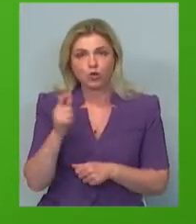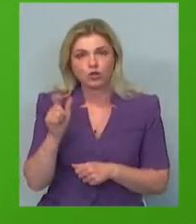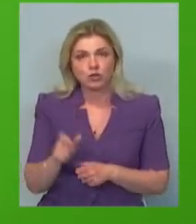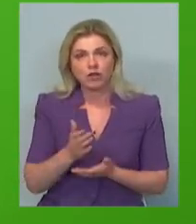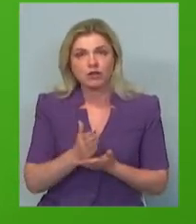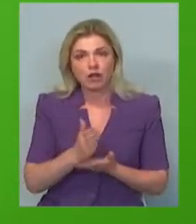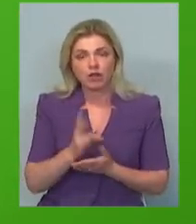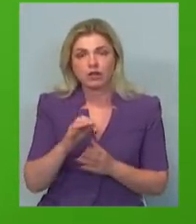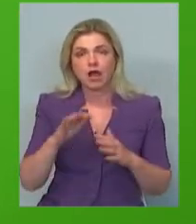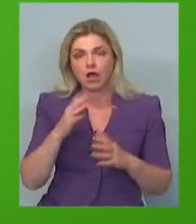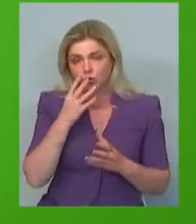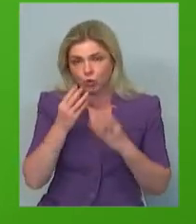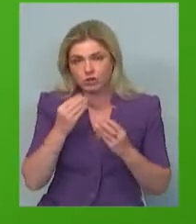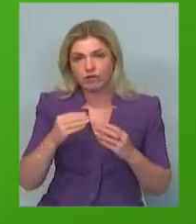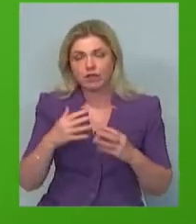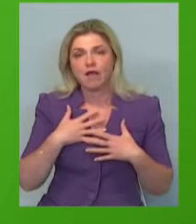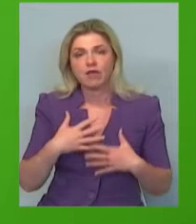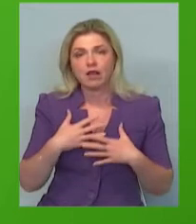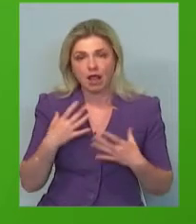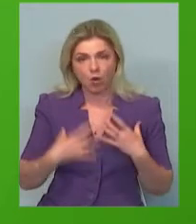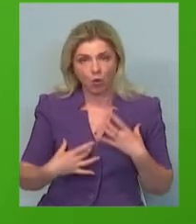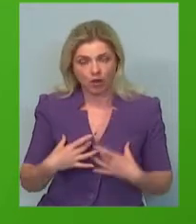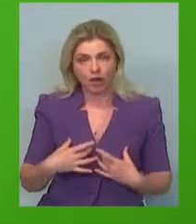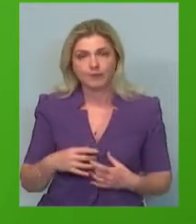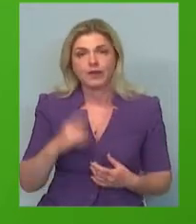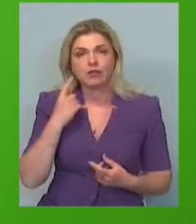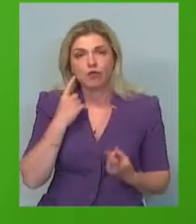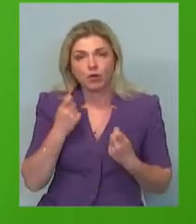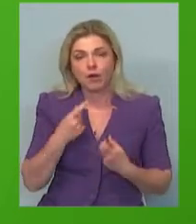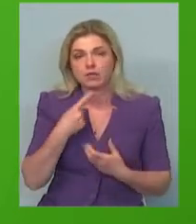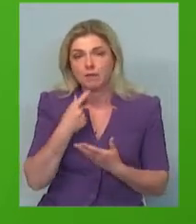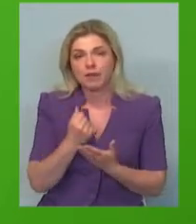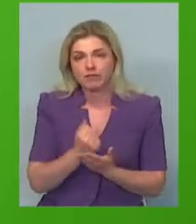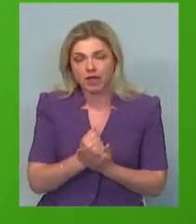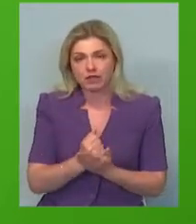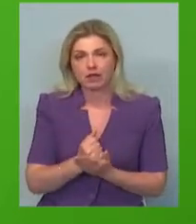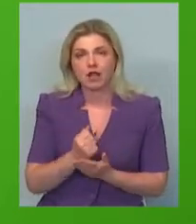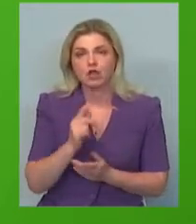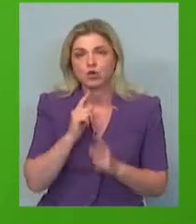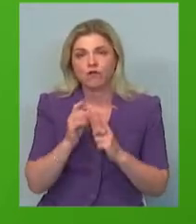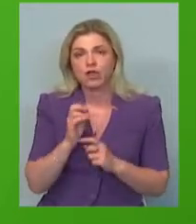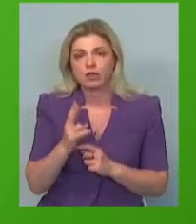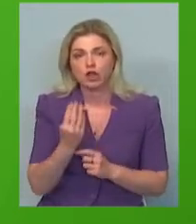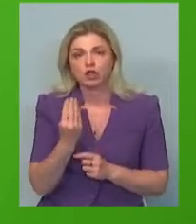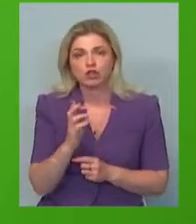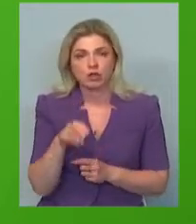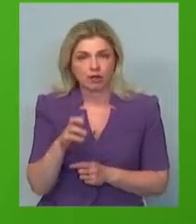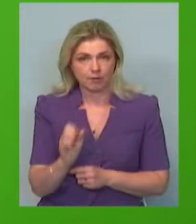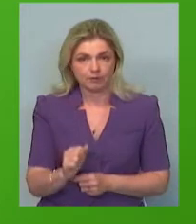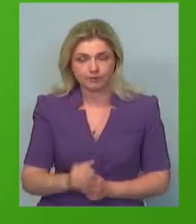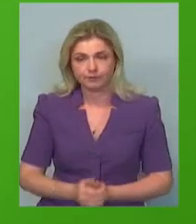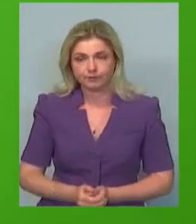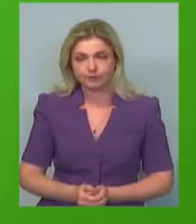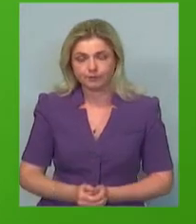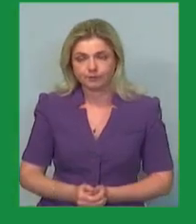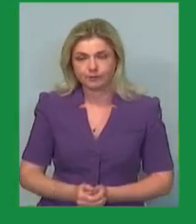перебуває на штучній вентиляції легень. Інформацію підтвердила речниця Миколаївського обласного штабу з протидії коронавірусу Валерія Котовська.